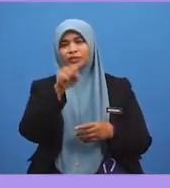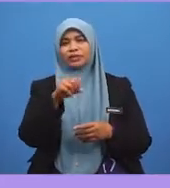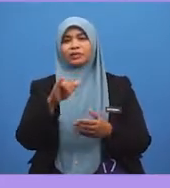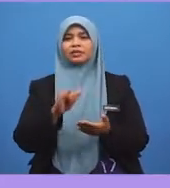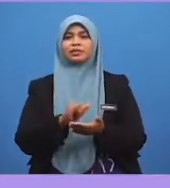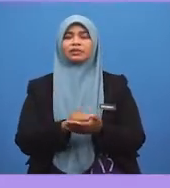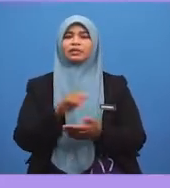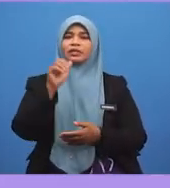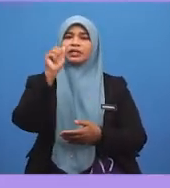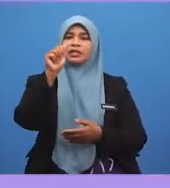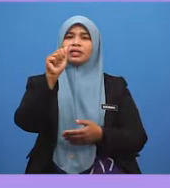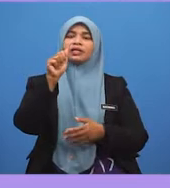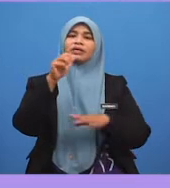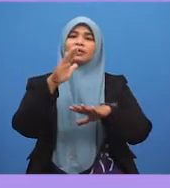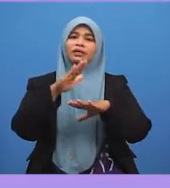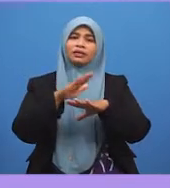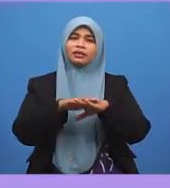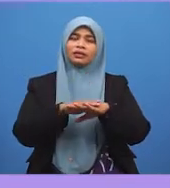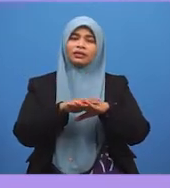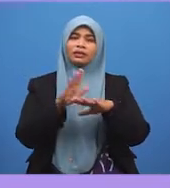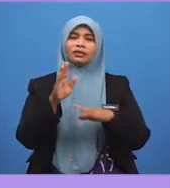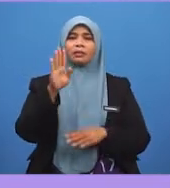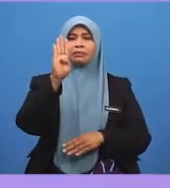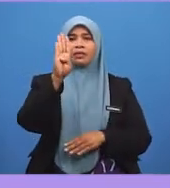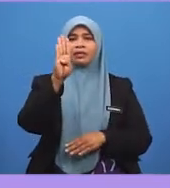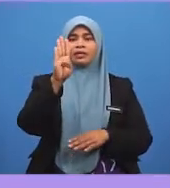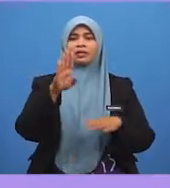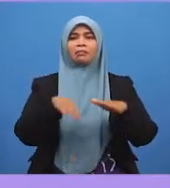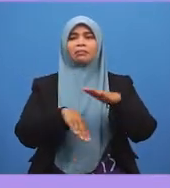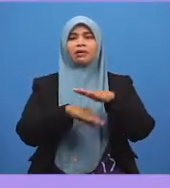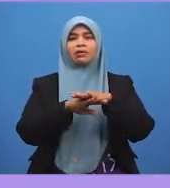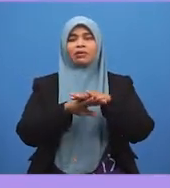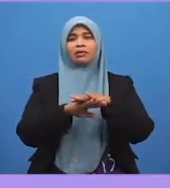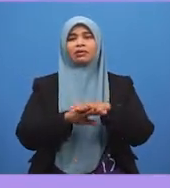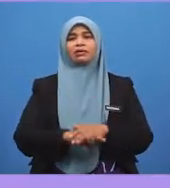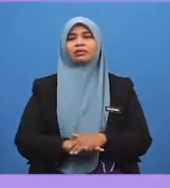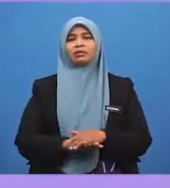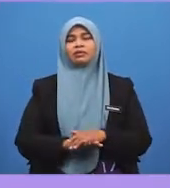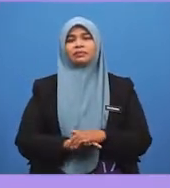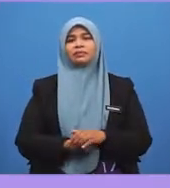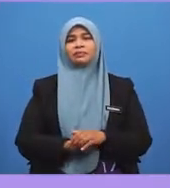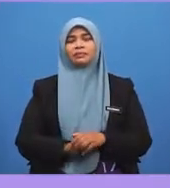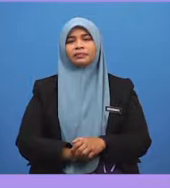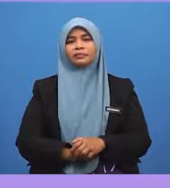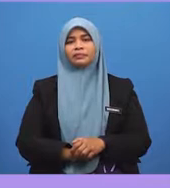A. Atas, B. Bawah.